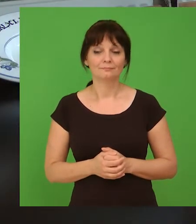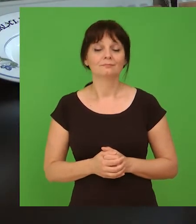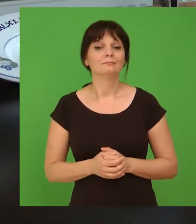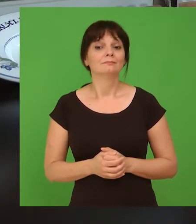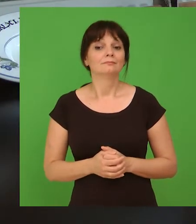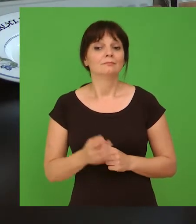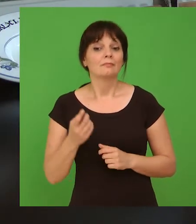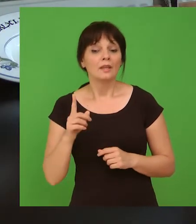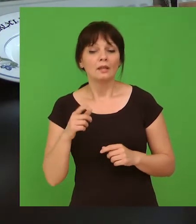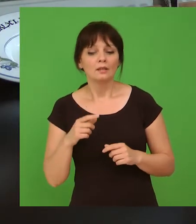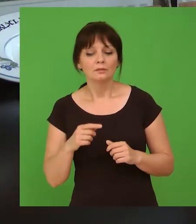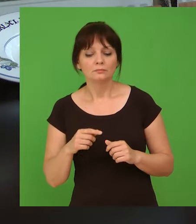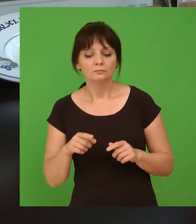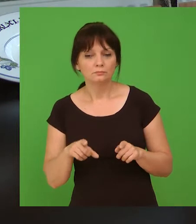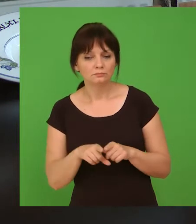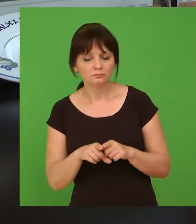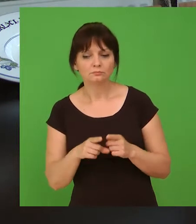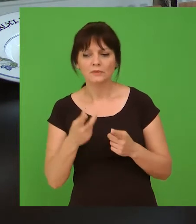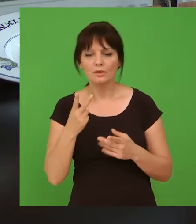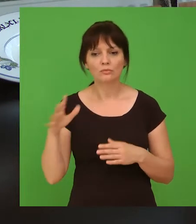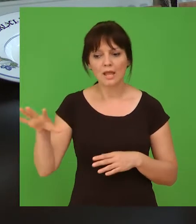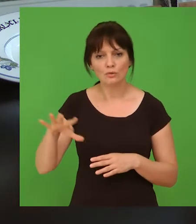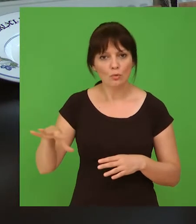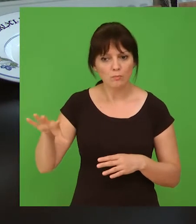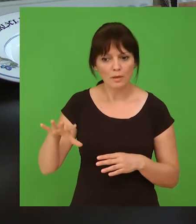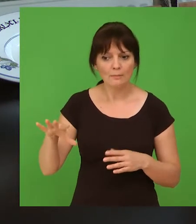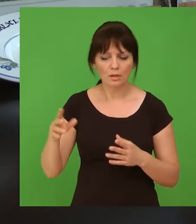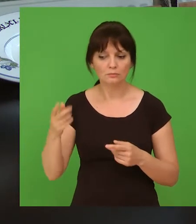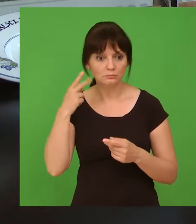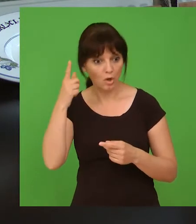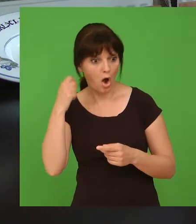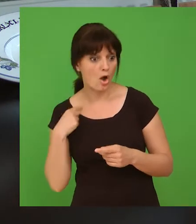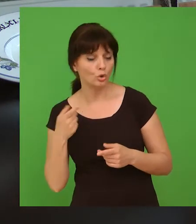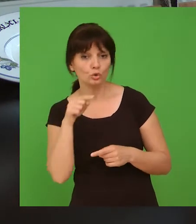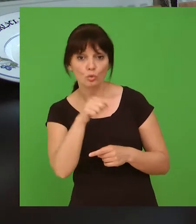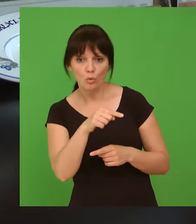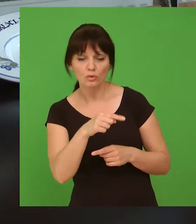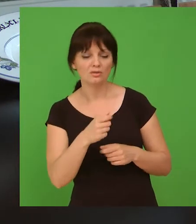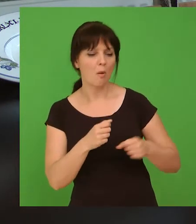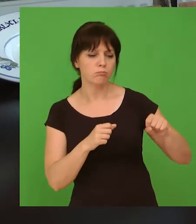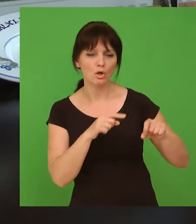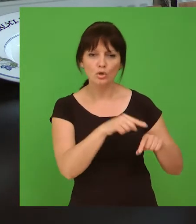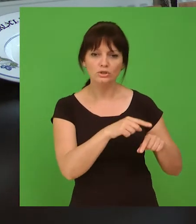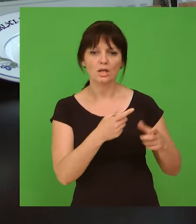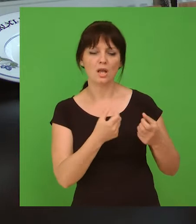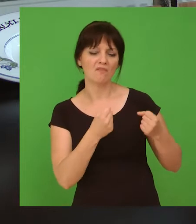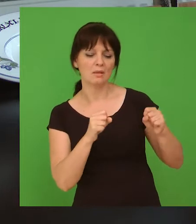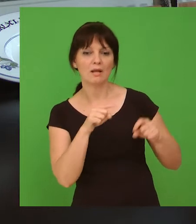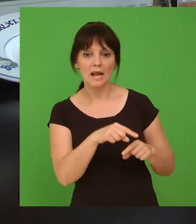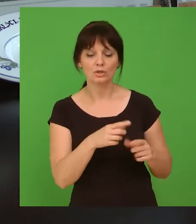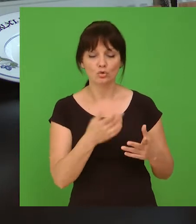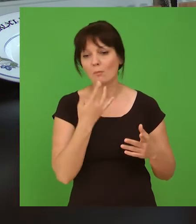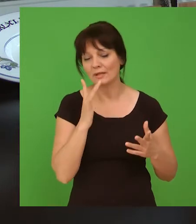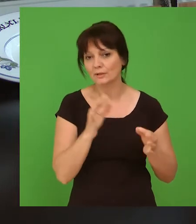Ugyanakkor meg azt is olvassuk, mint Európában, hogy ott is a baloldaliak, vagy éppen a liberálisok, amikor Mike Pence